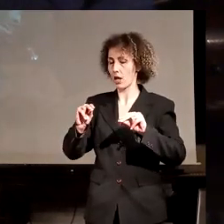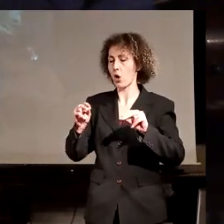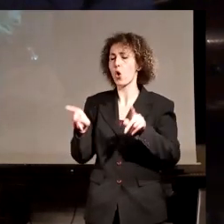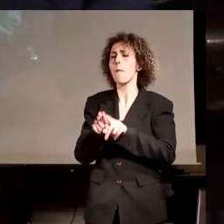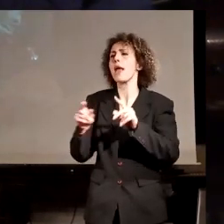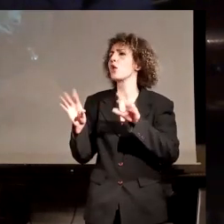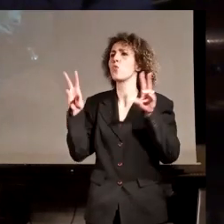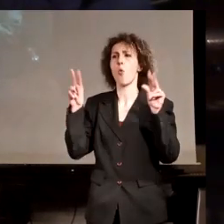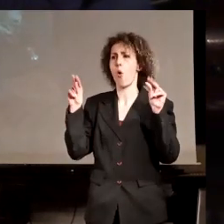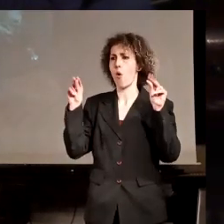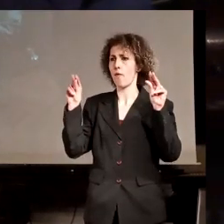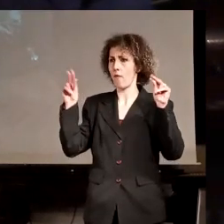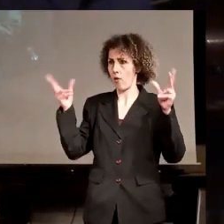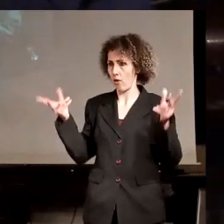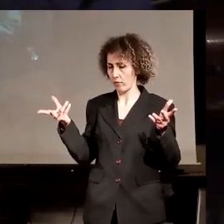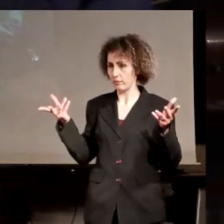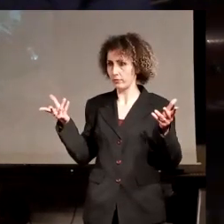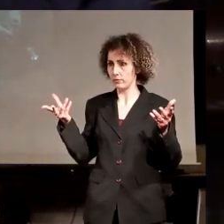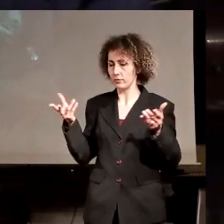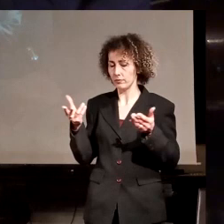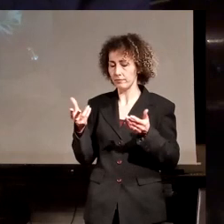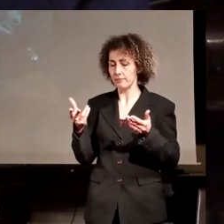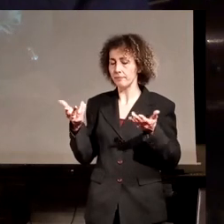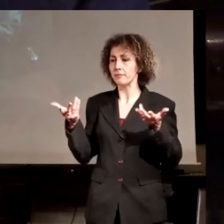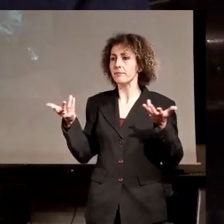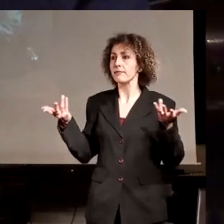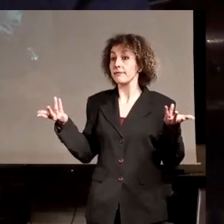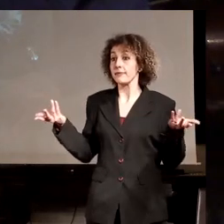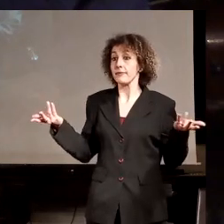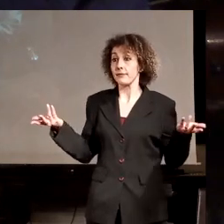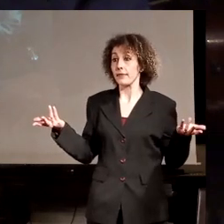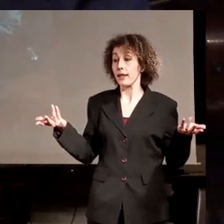faticando come chiunque scrive e